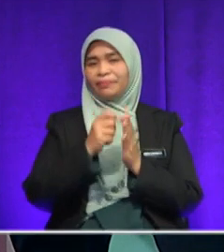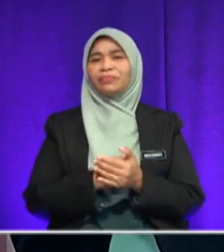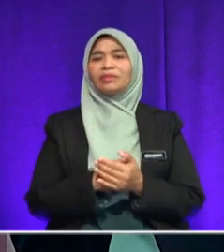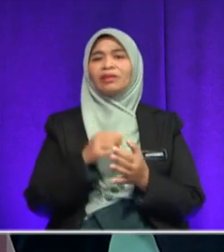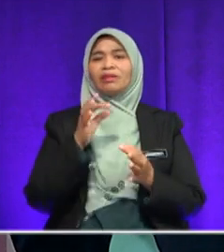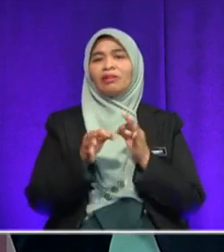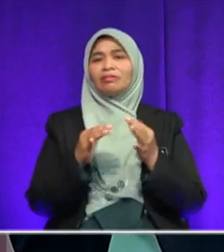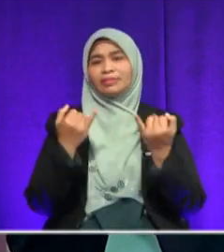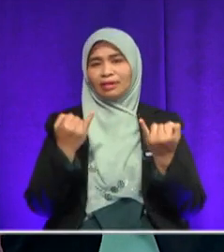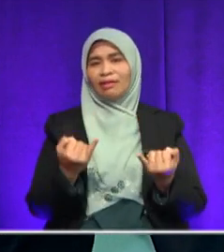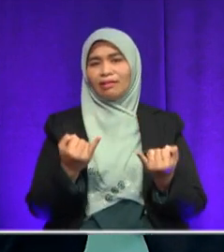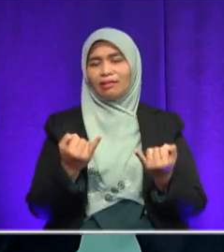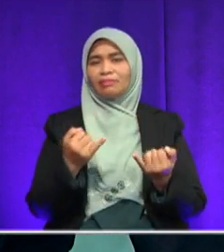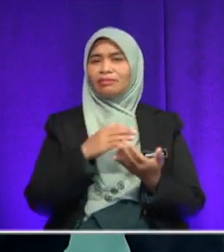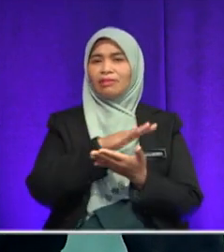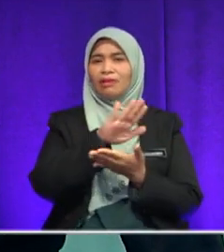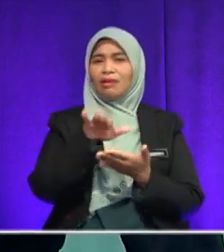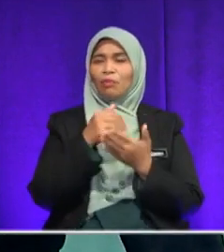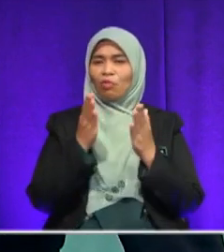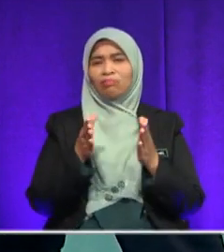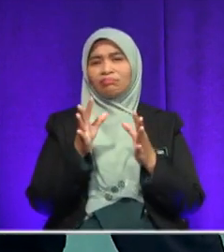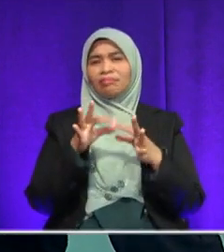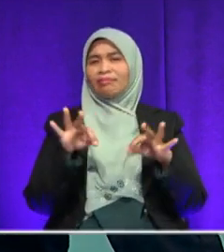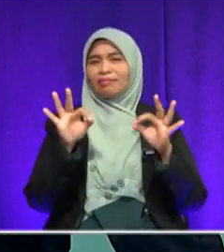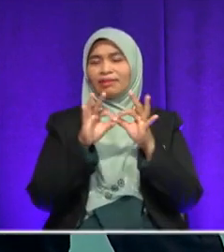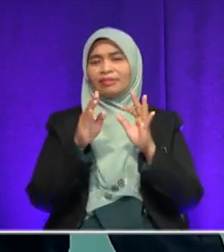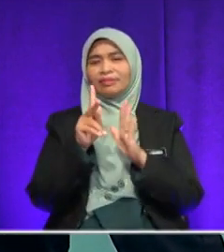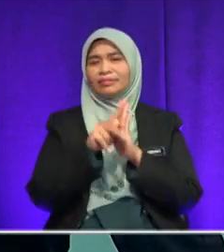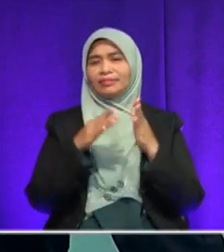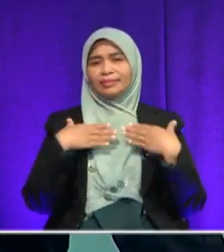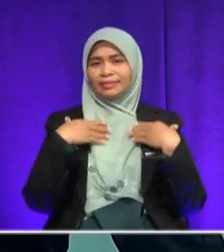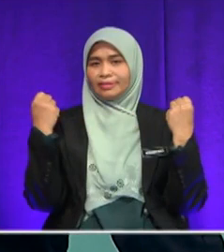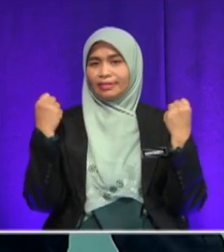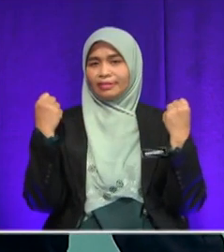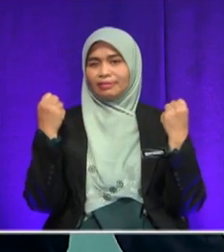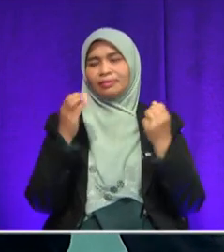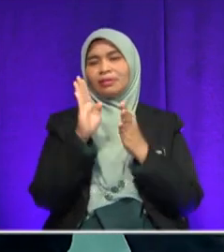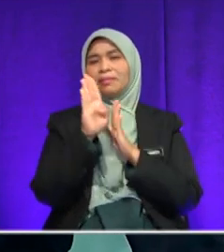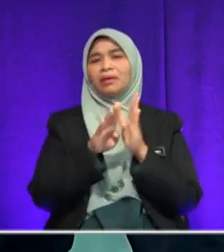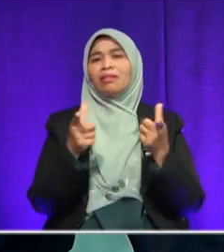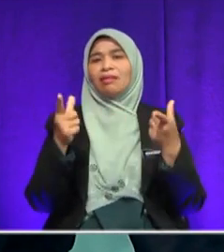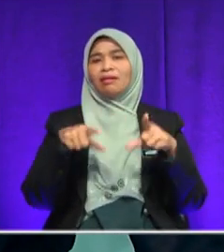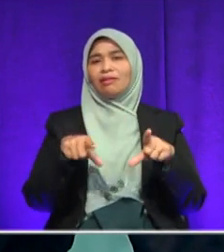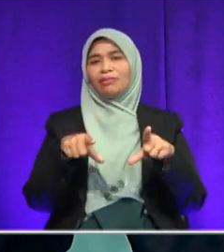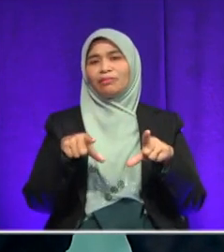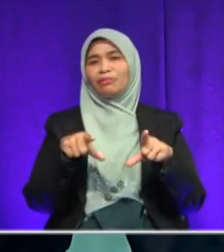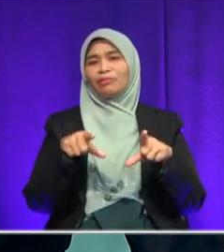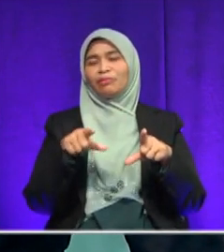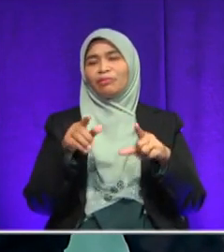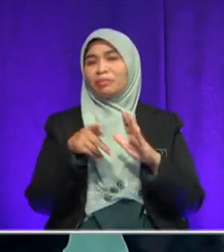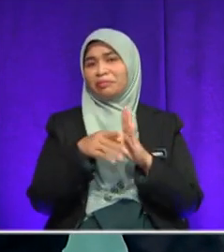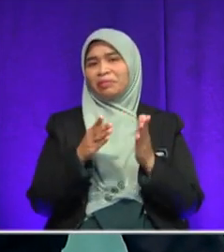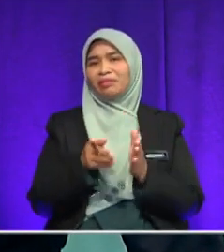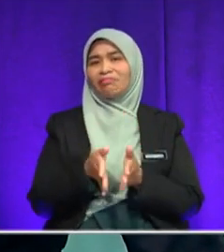keadaan sekarang kita lihat semua orang mementingkan kesihatan. So maka berlakulah permintaan ke atas barang-barang berkaitan dengan